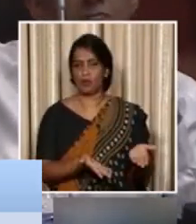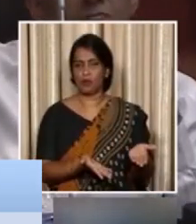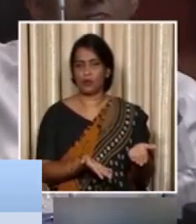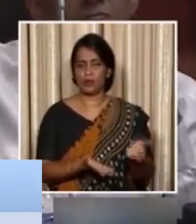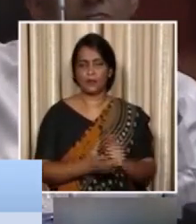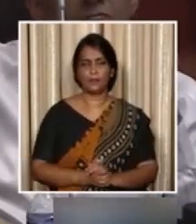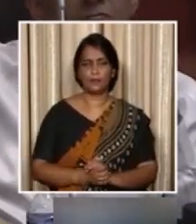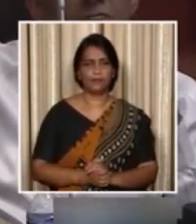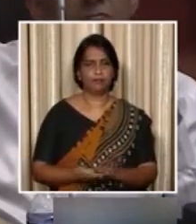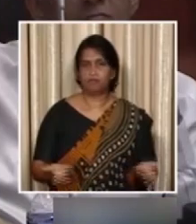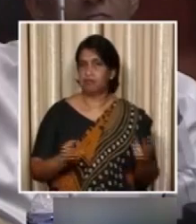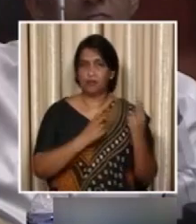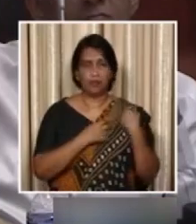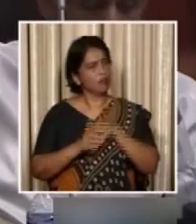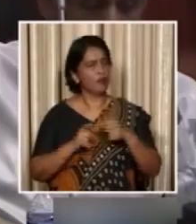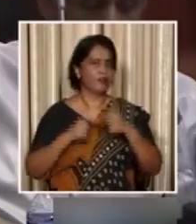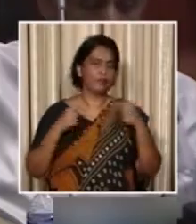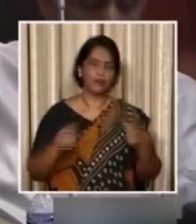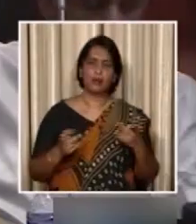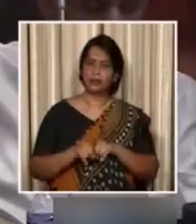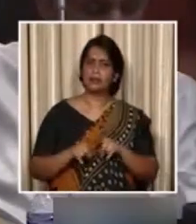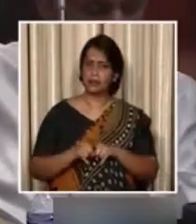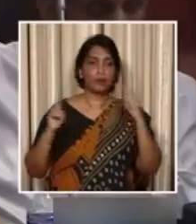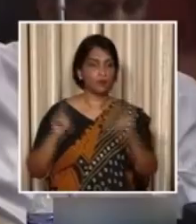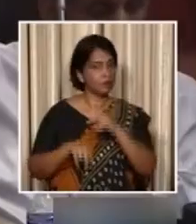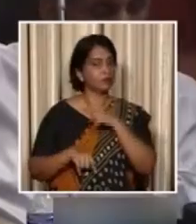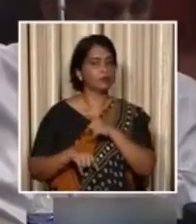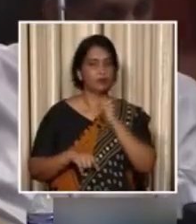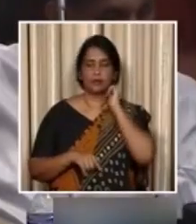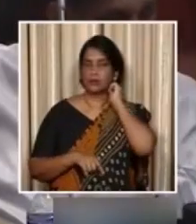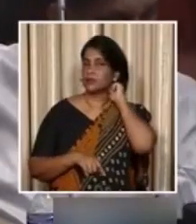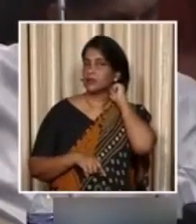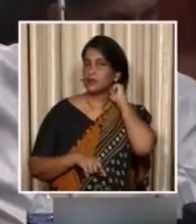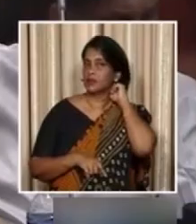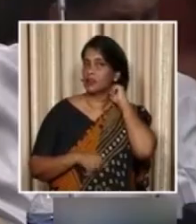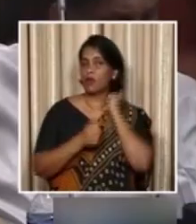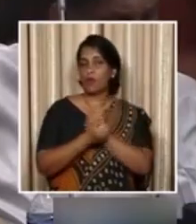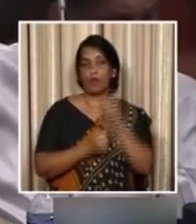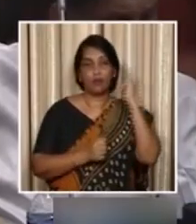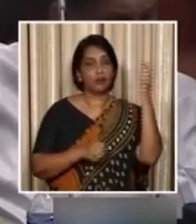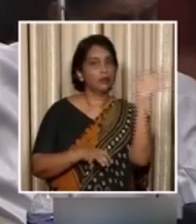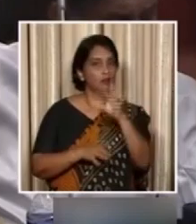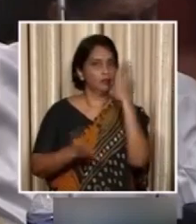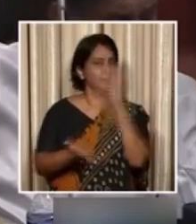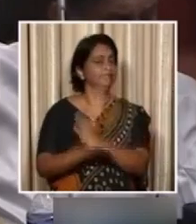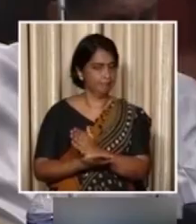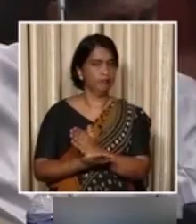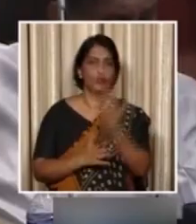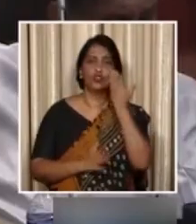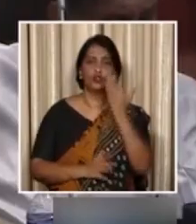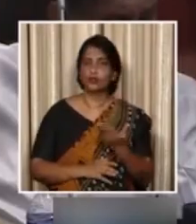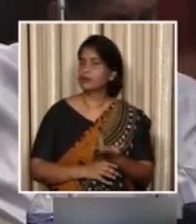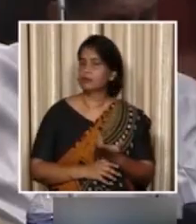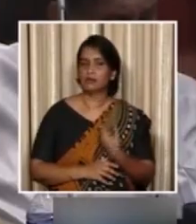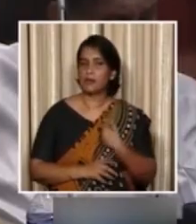ගැන. කිසිම වගකීමක් නැතුව ශේෂාධිකරණය පොලිස්පතිතුමාගේ පත්වීම අත්හිටවන ඒකෙන් පෙන්නන්නේ අපි